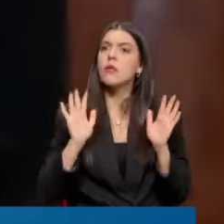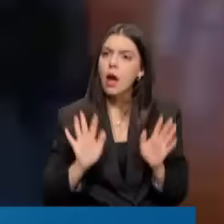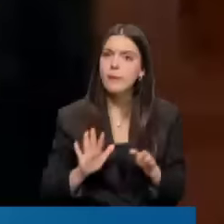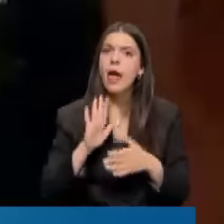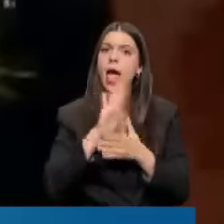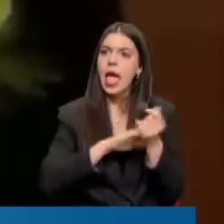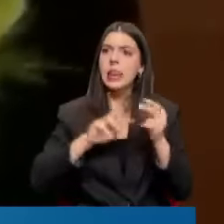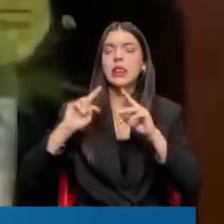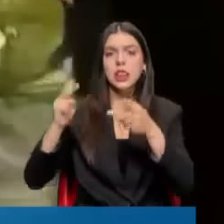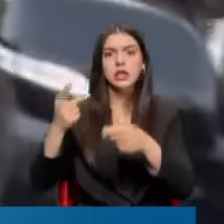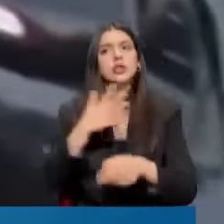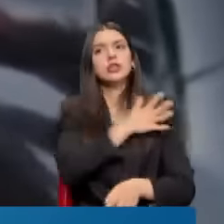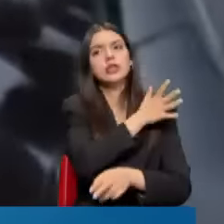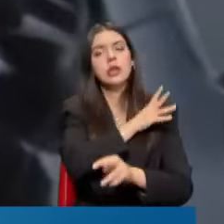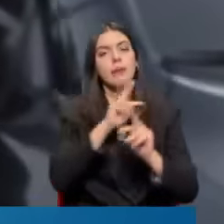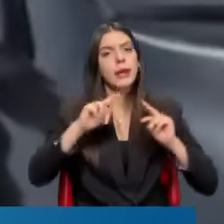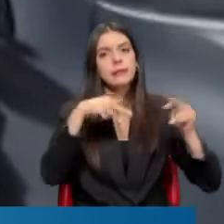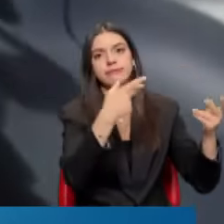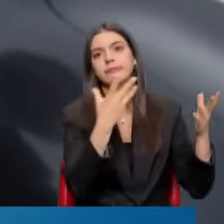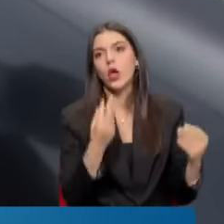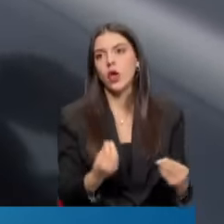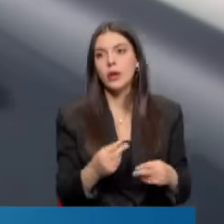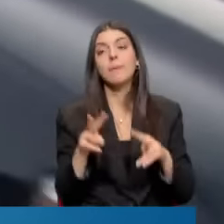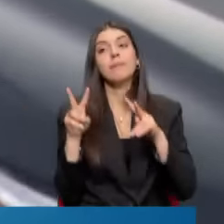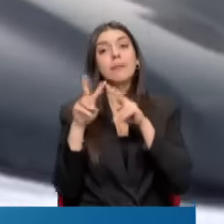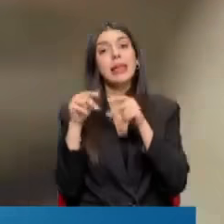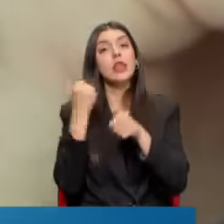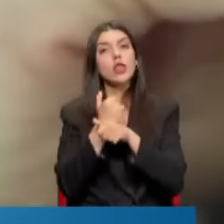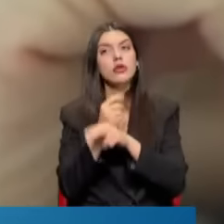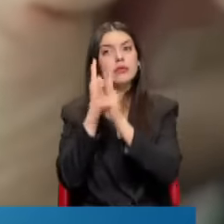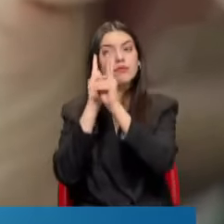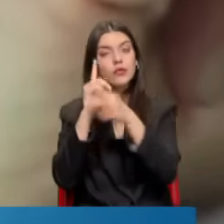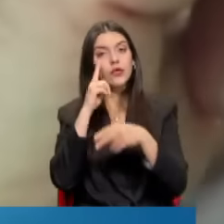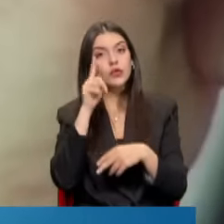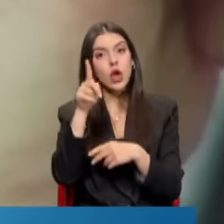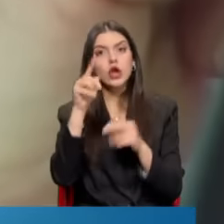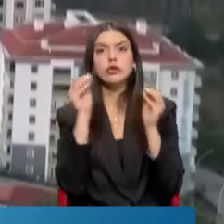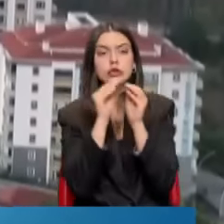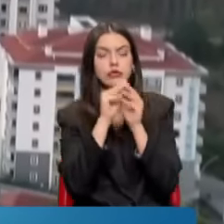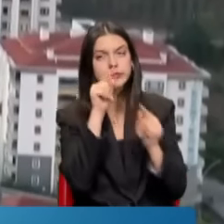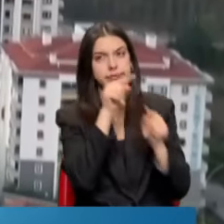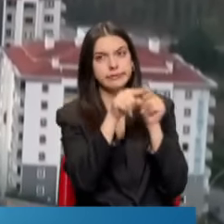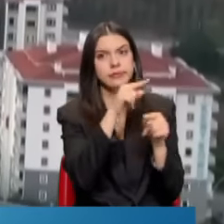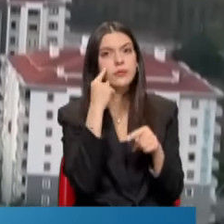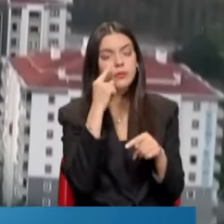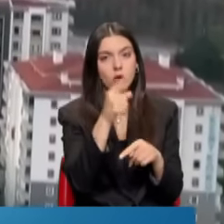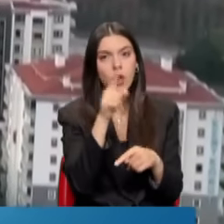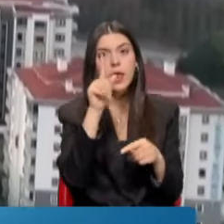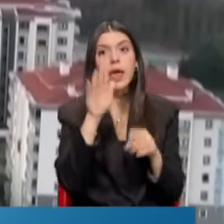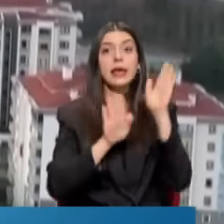değiştirdi CH geçti muhalefet Gökçek dönemine ait suç duyurularını hatırlatarak ihalesiz satışı gündeme